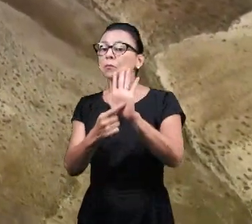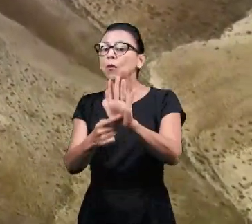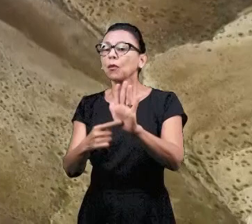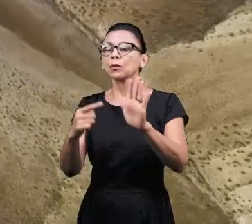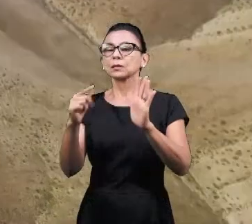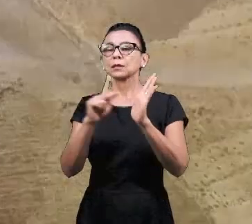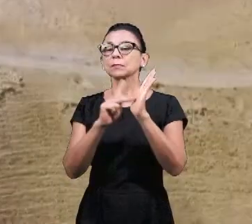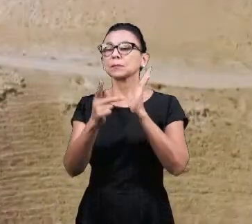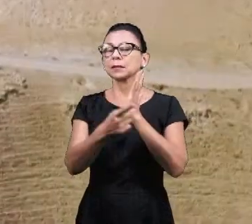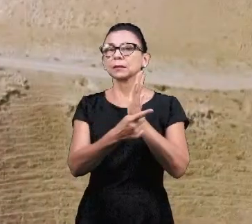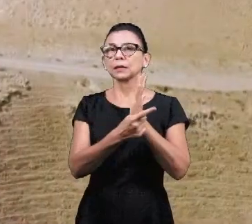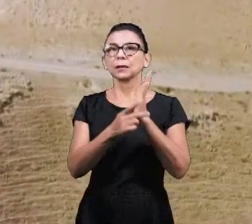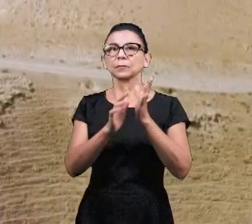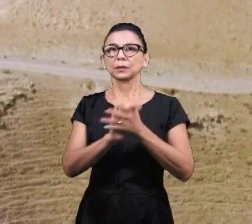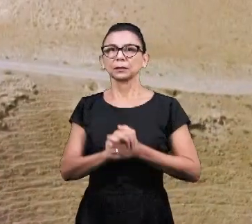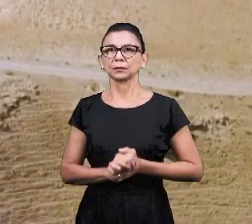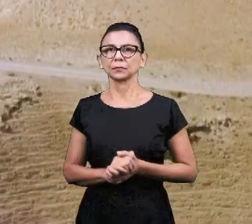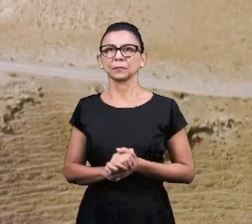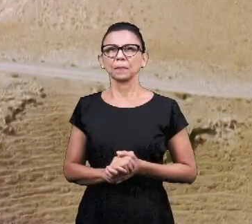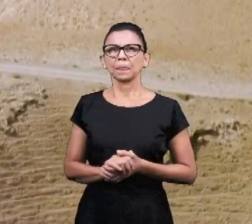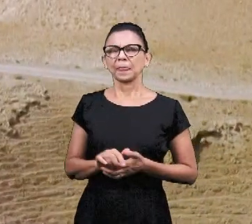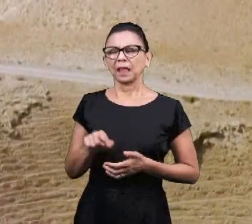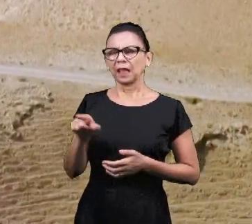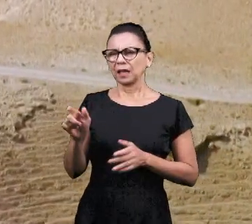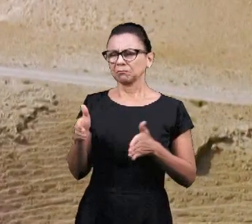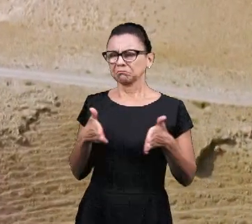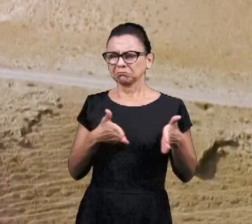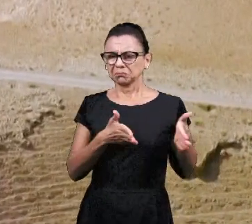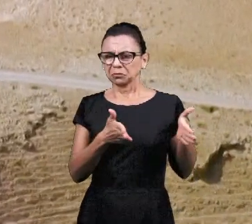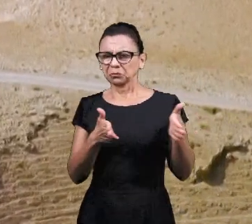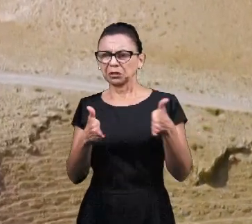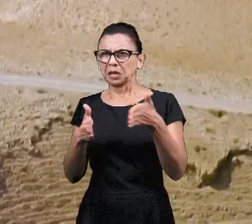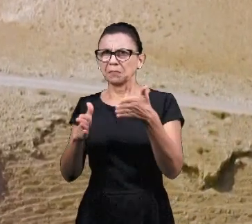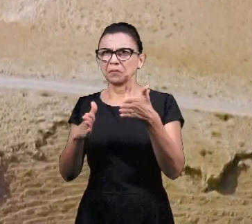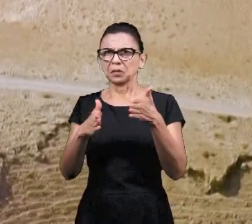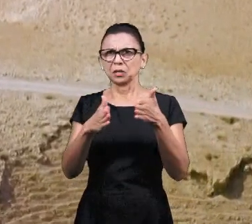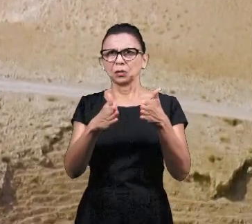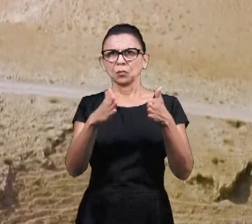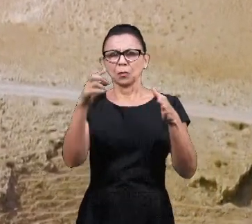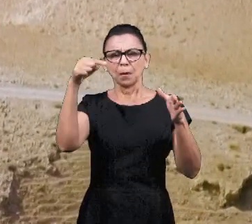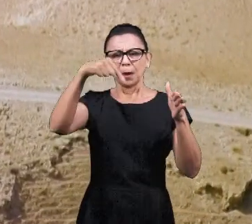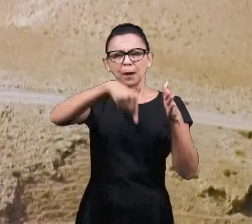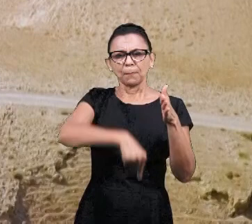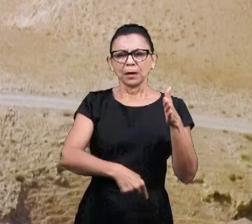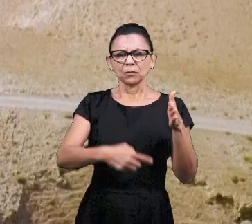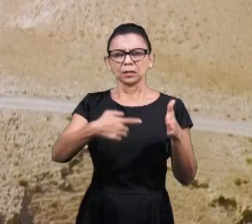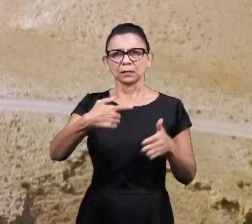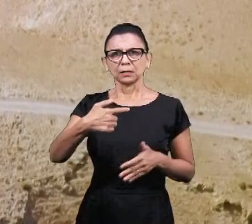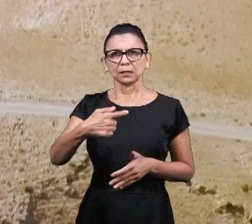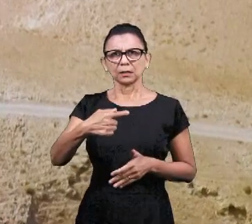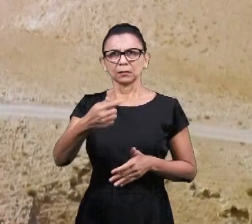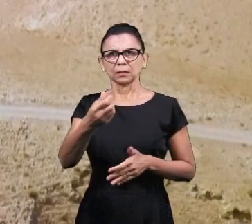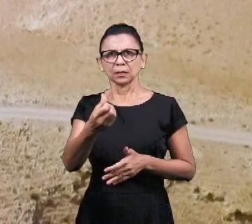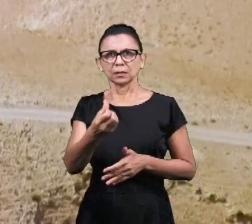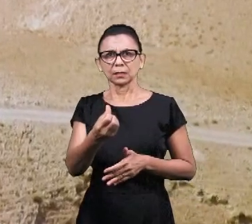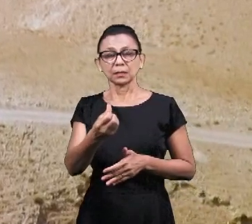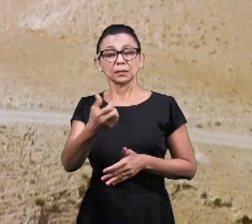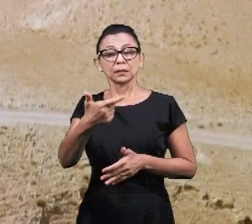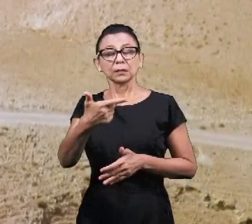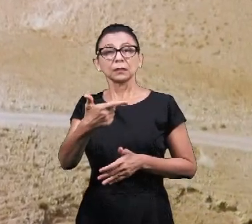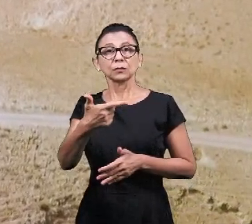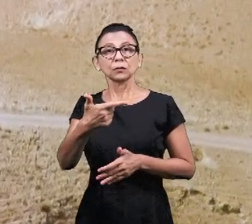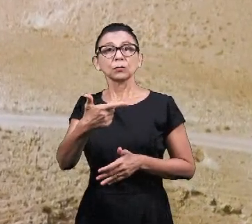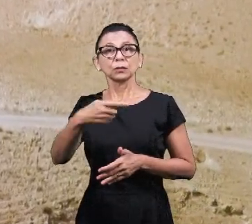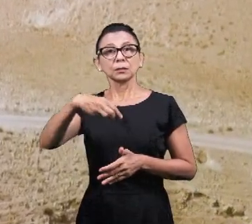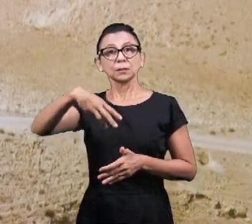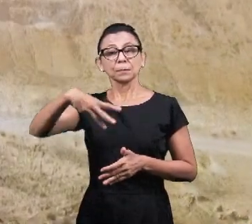peut voir ce chemin était une descente de 762 mètres